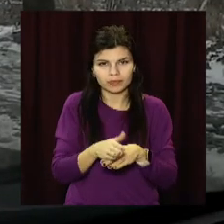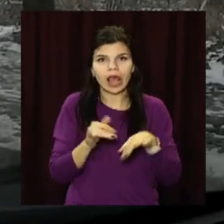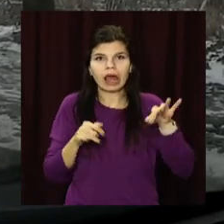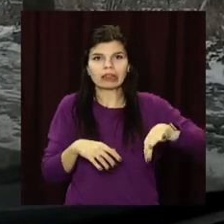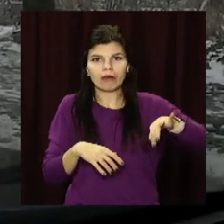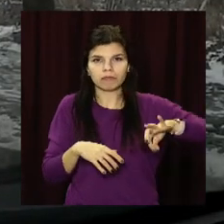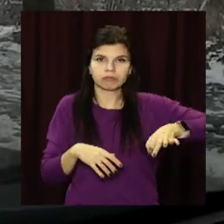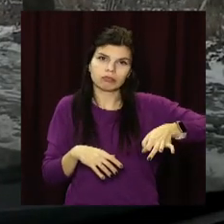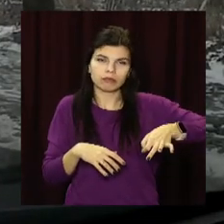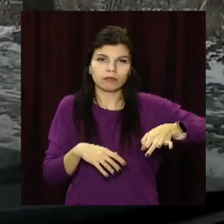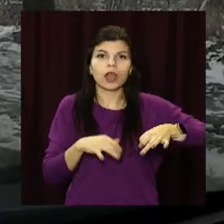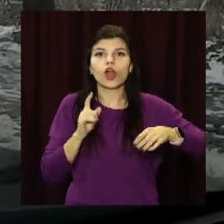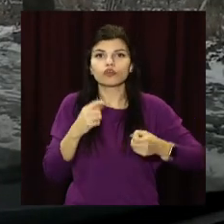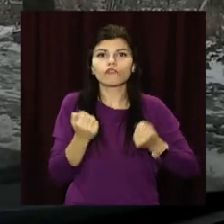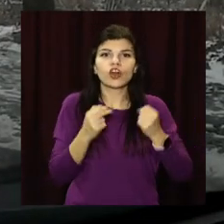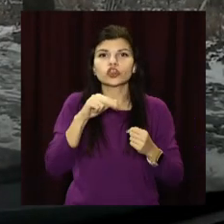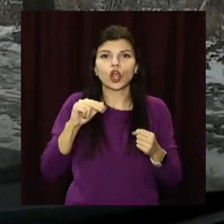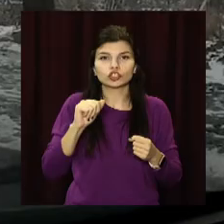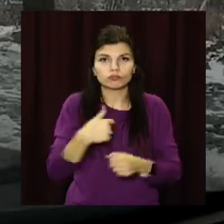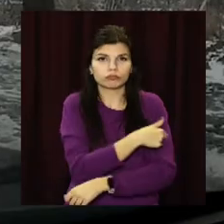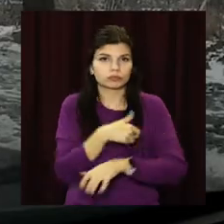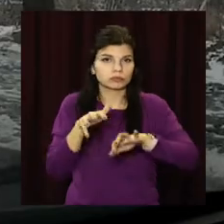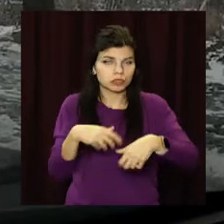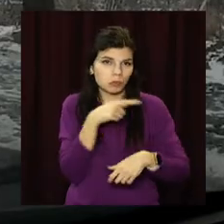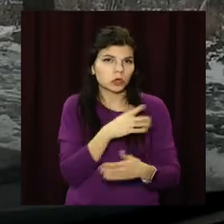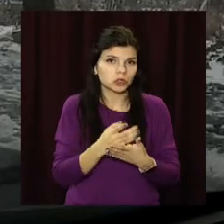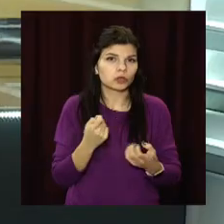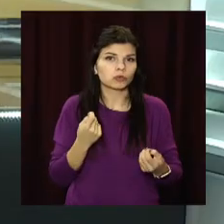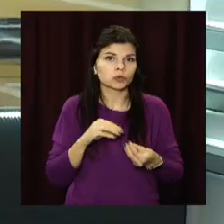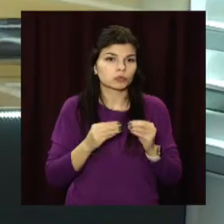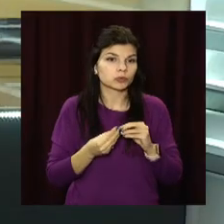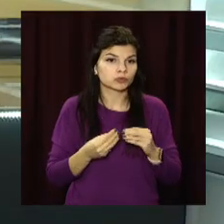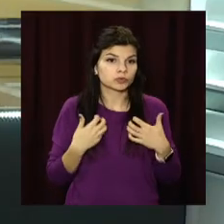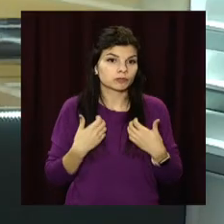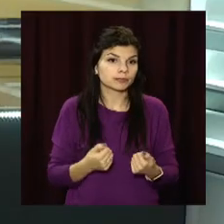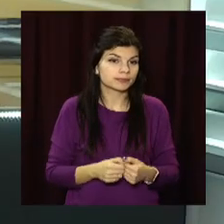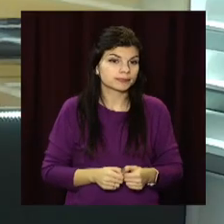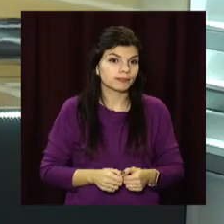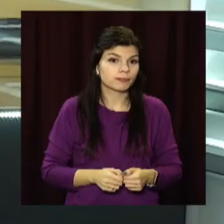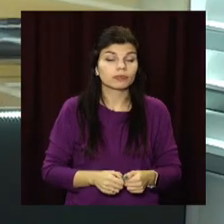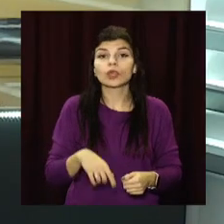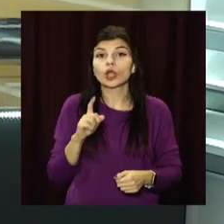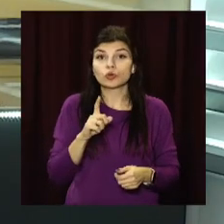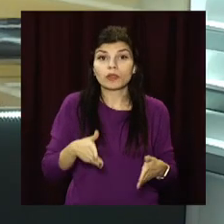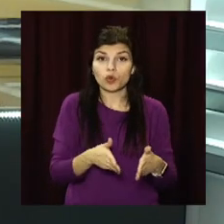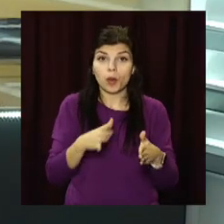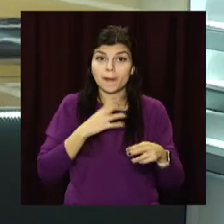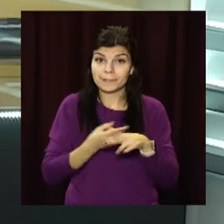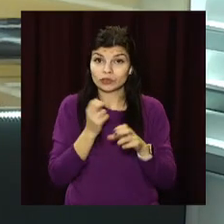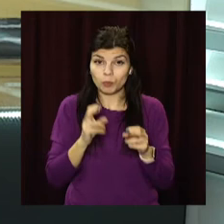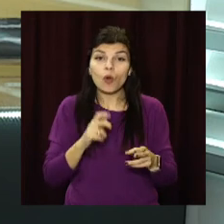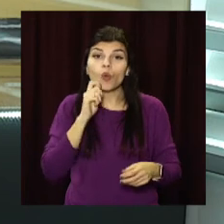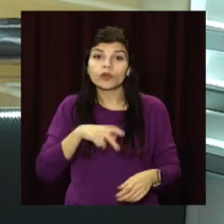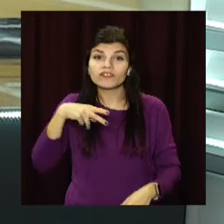колесо. Постраждав і водій дачі. Його ушпиталили. Аби на дорогах стало безпечніше, в Україні